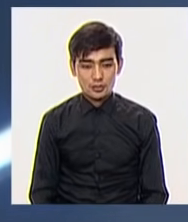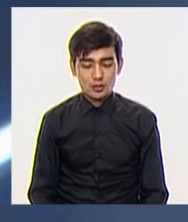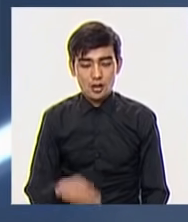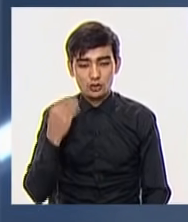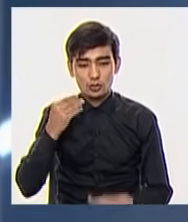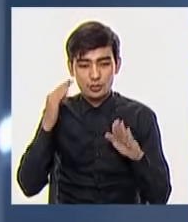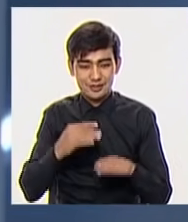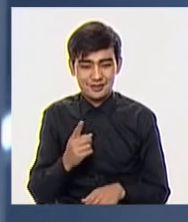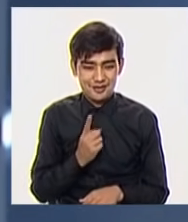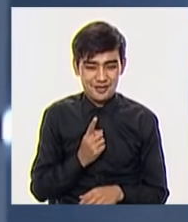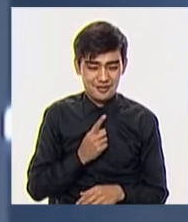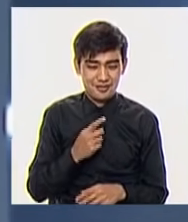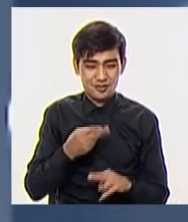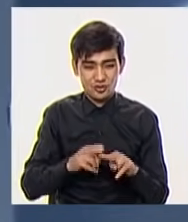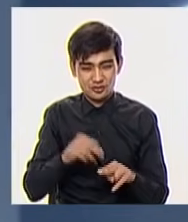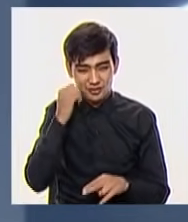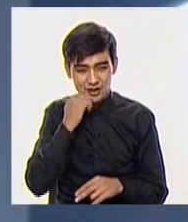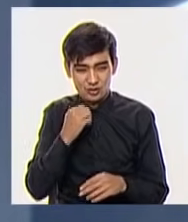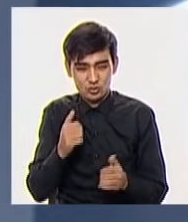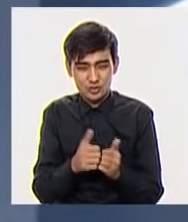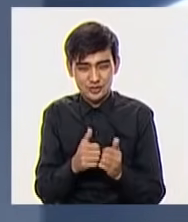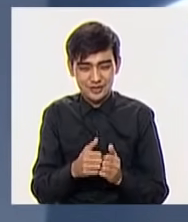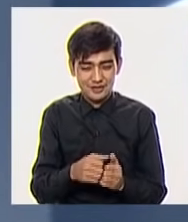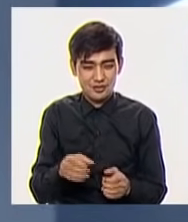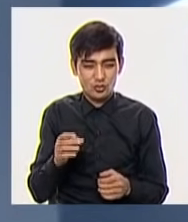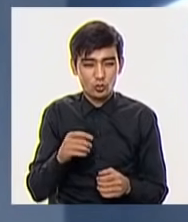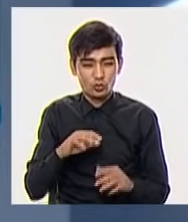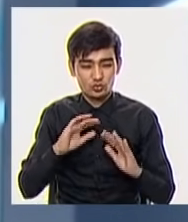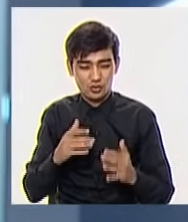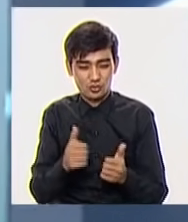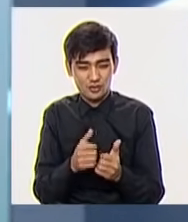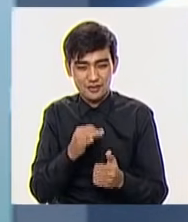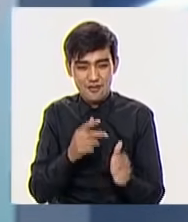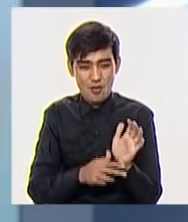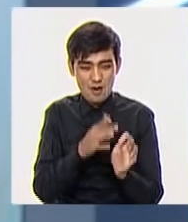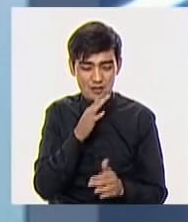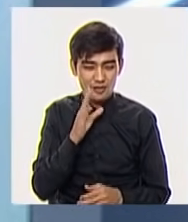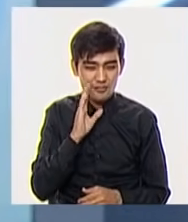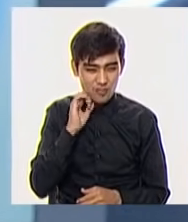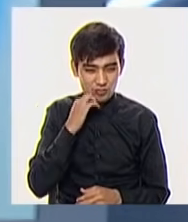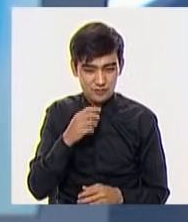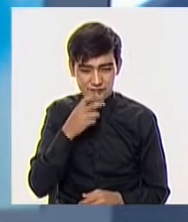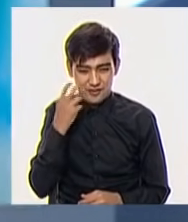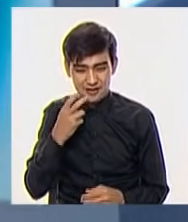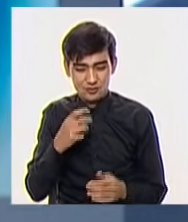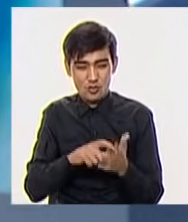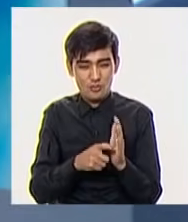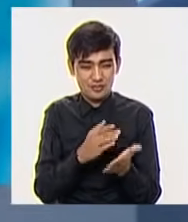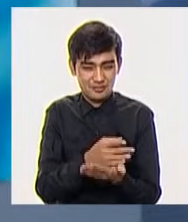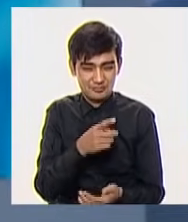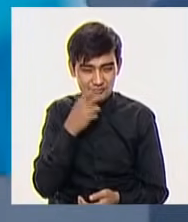Ал Ақтөбелік жалғыз басты қарттан шаршаған көршілері бүгін шу шығарды. 80 жастағы әжейдің пәтерінен шығатын жағымсыз иіс